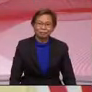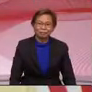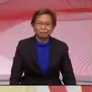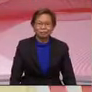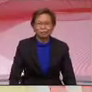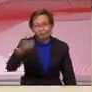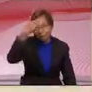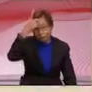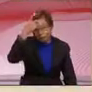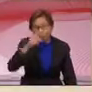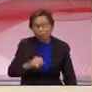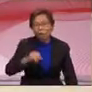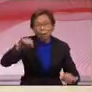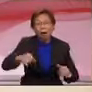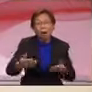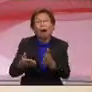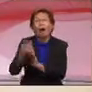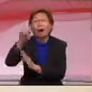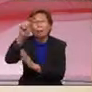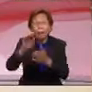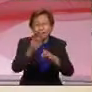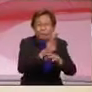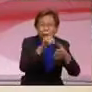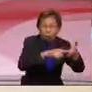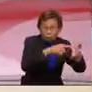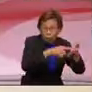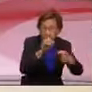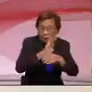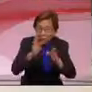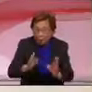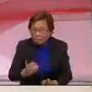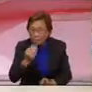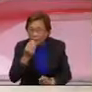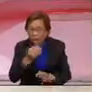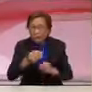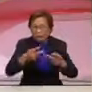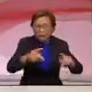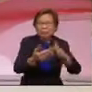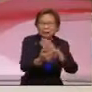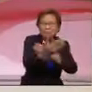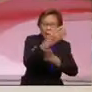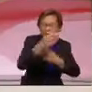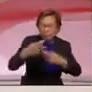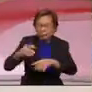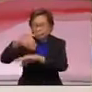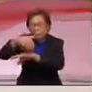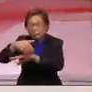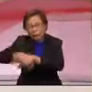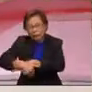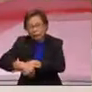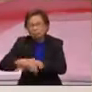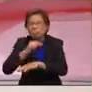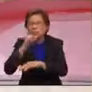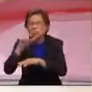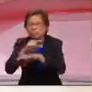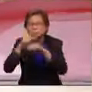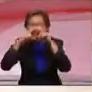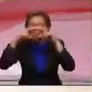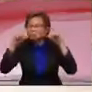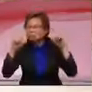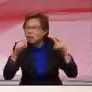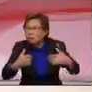Datuk Sri, boleh minta komen mengenai peniaga di, peniaga makanan di pasar malam dan pasar pagi yang tidak memakai pelitup muka